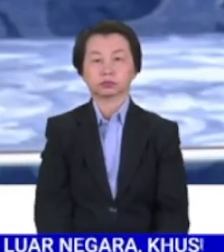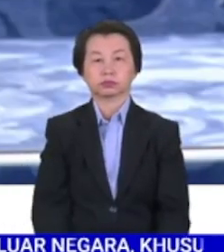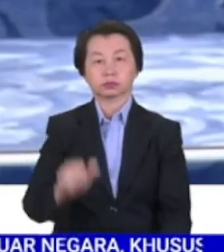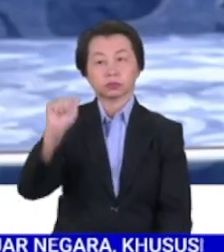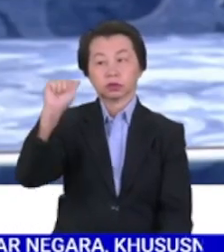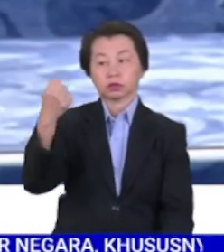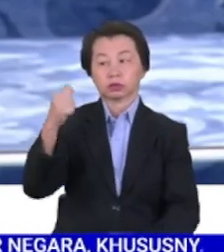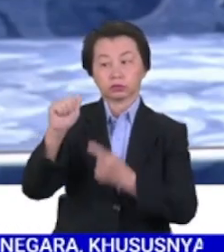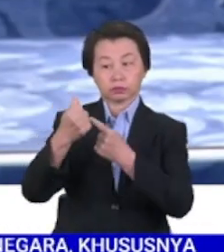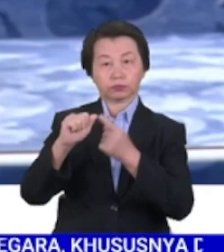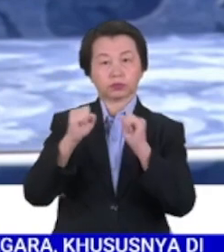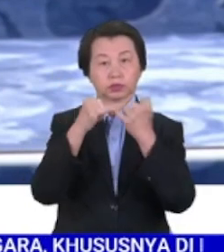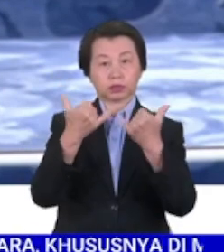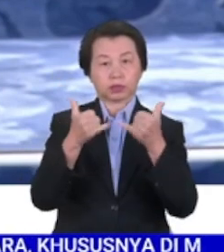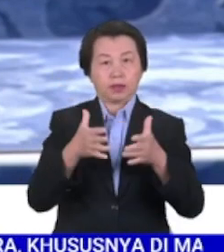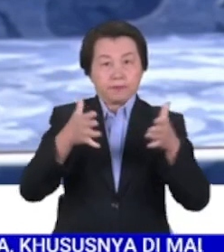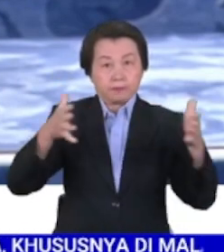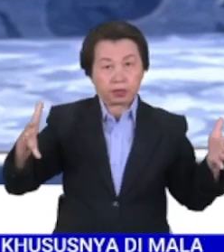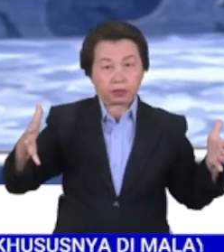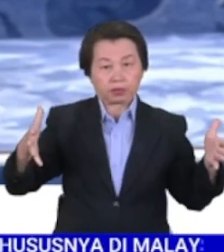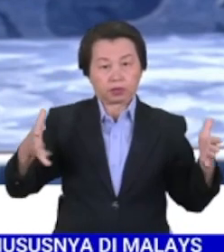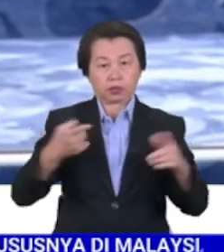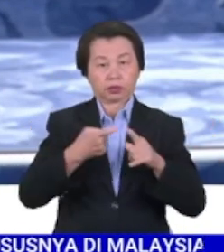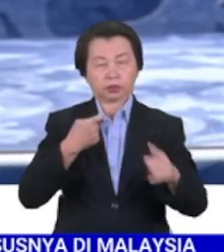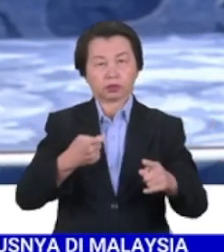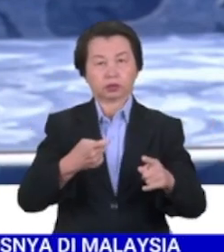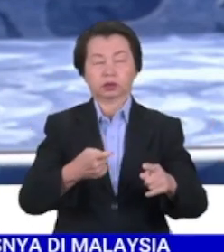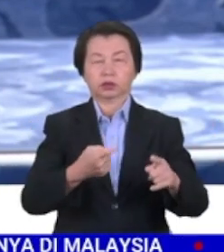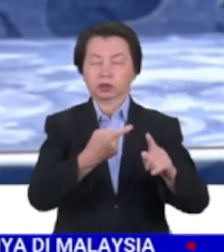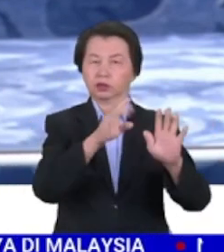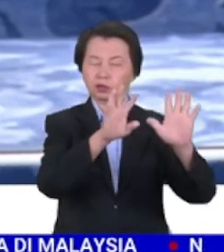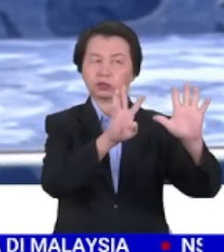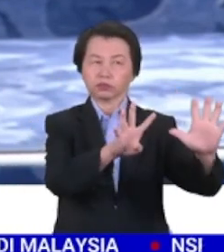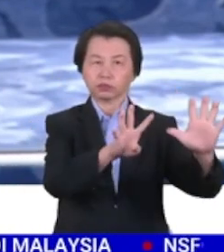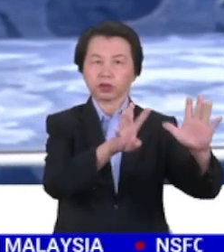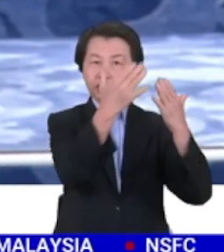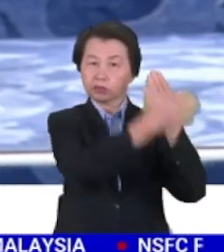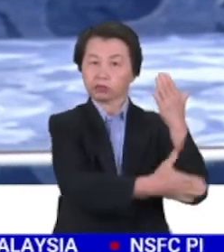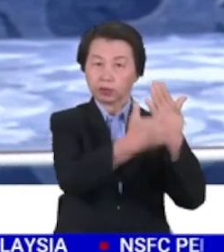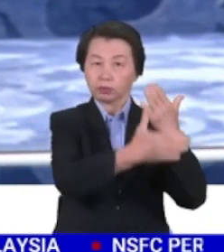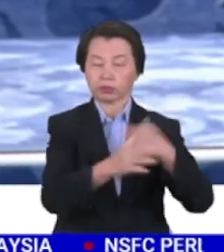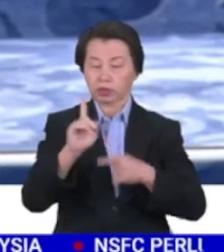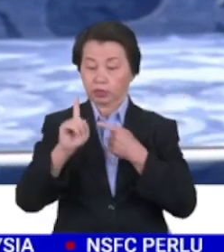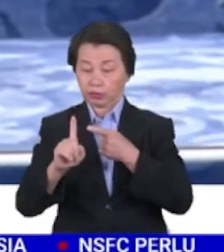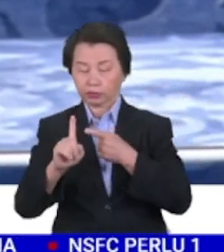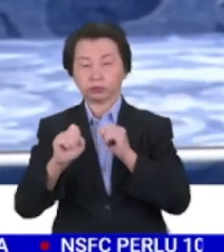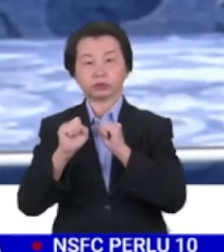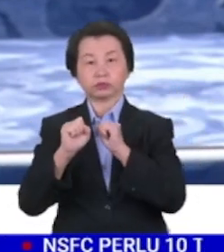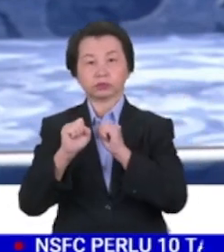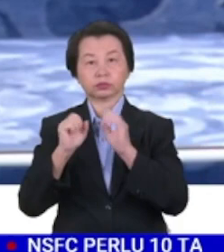10 syarikat besar dari 9 di Semenanjung, 1 di Sarawak telah pun